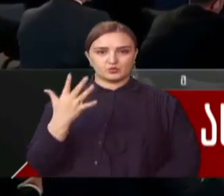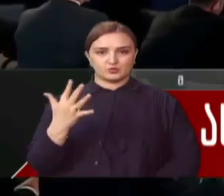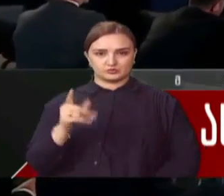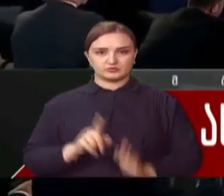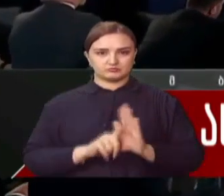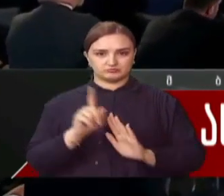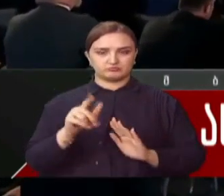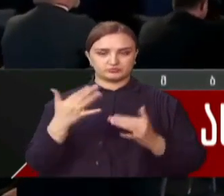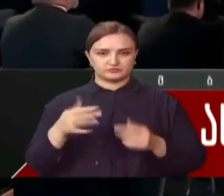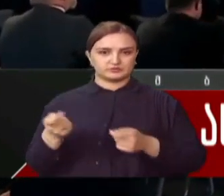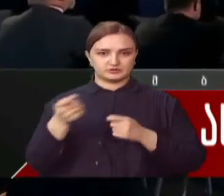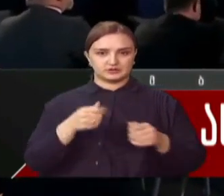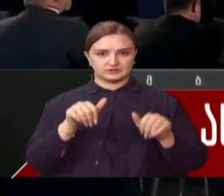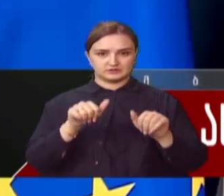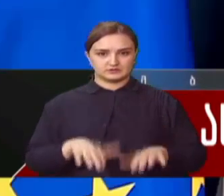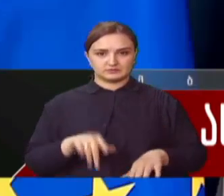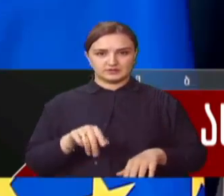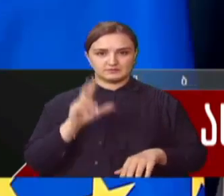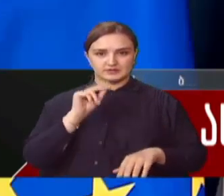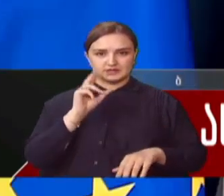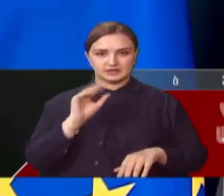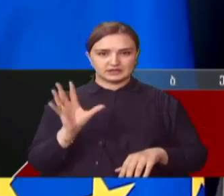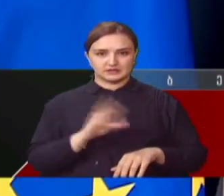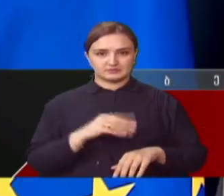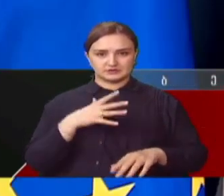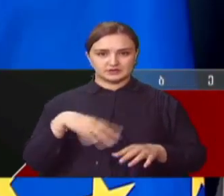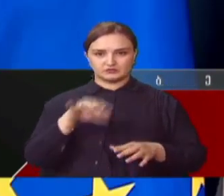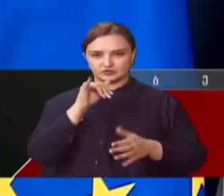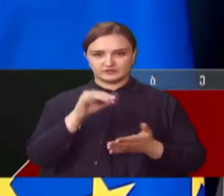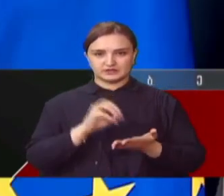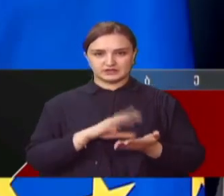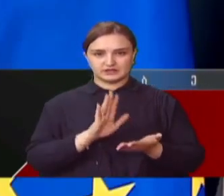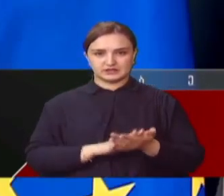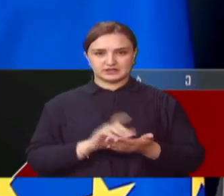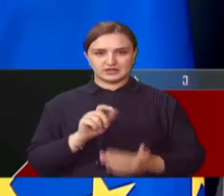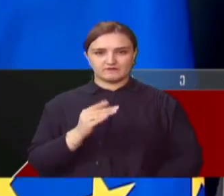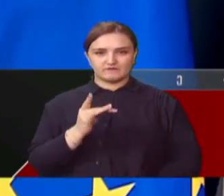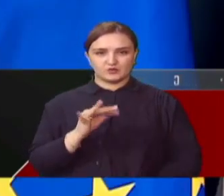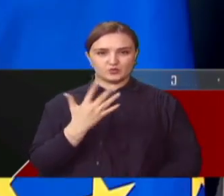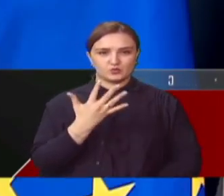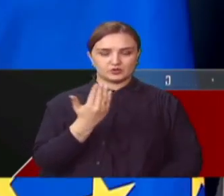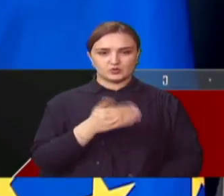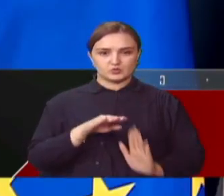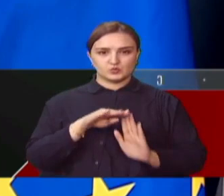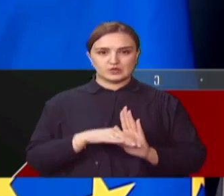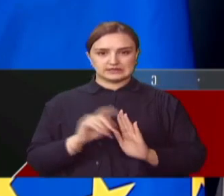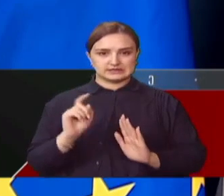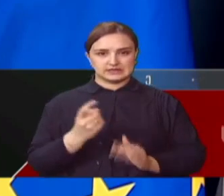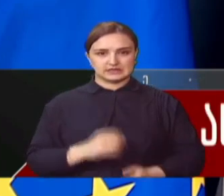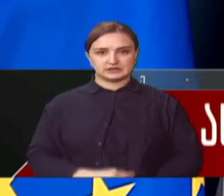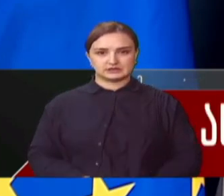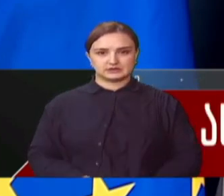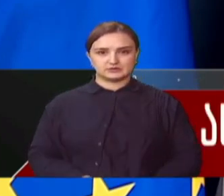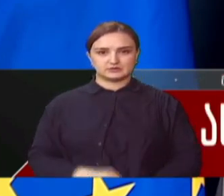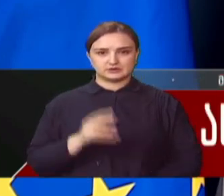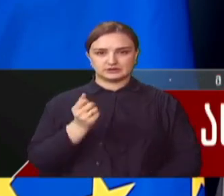გვაქვს გადაწყვეტილი უკვე. ამ თარიღებიდან ქვეყანაში ვეღარ დარეგისტრირდება ევრო 5 სტანდარტზე უარესი ხარისხის, ანუ 2013